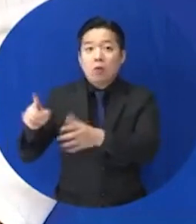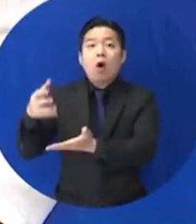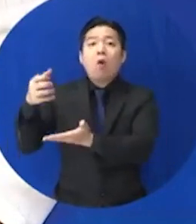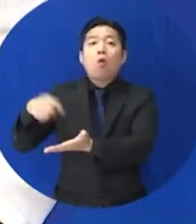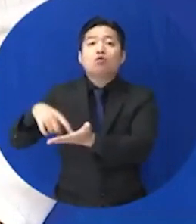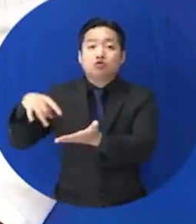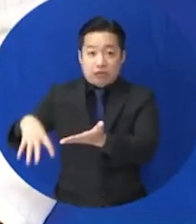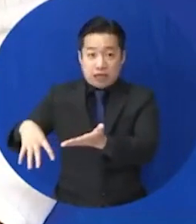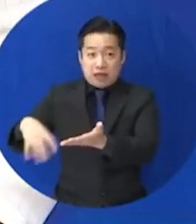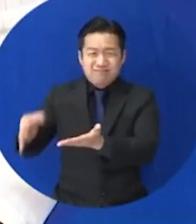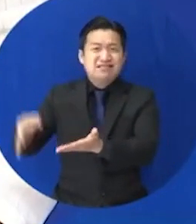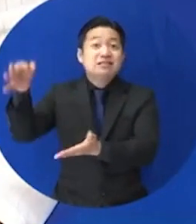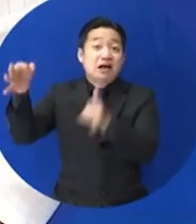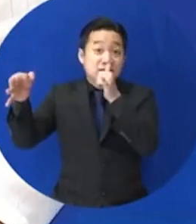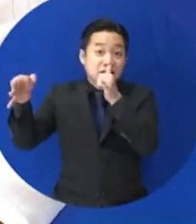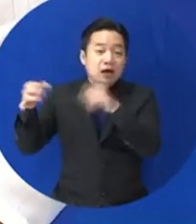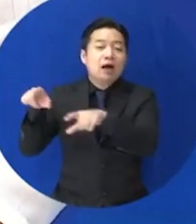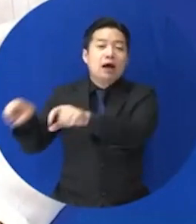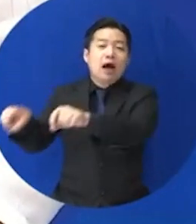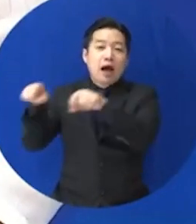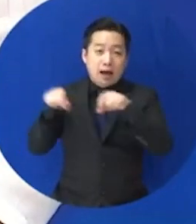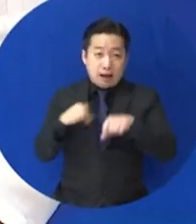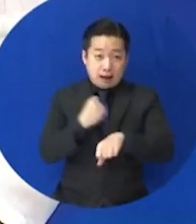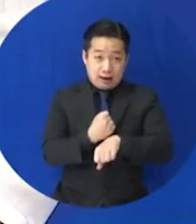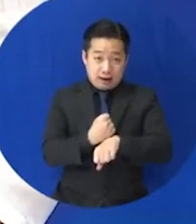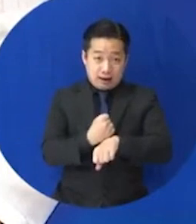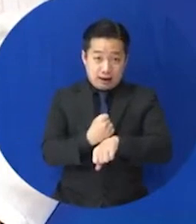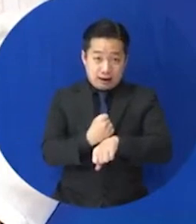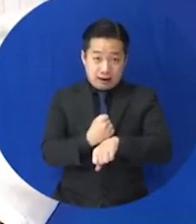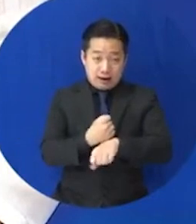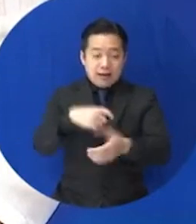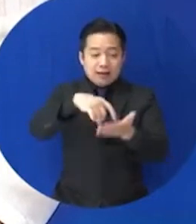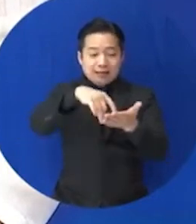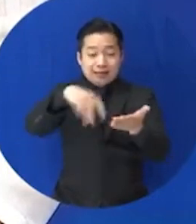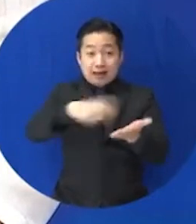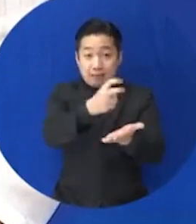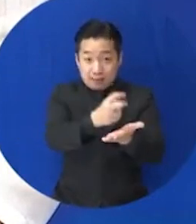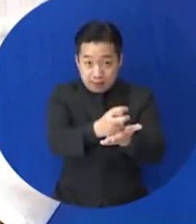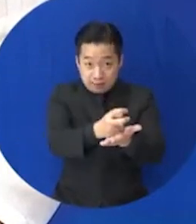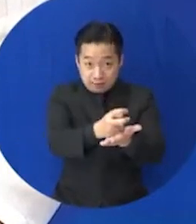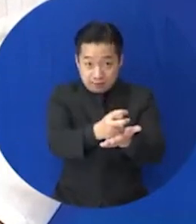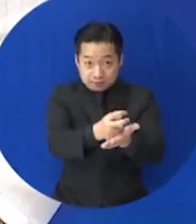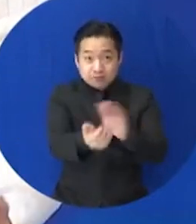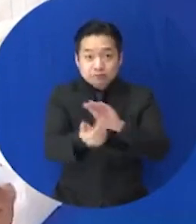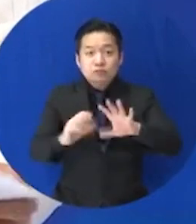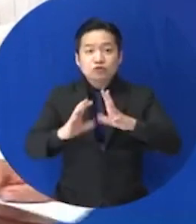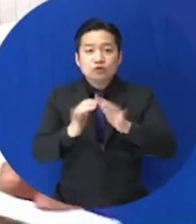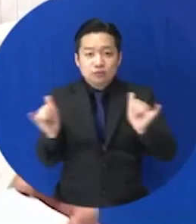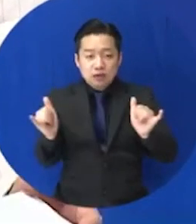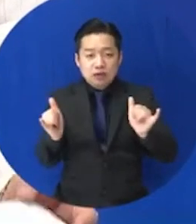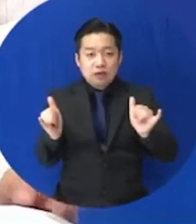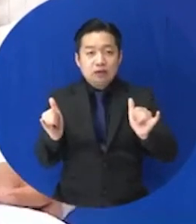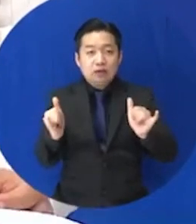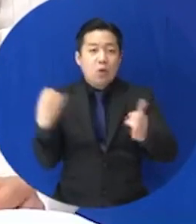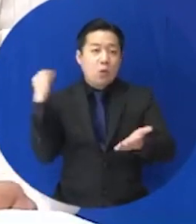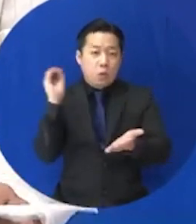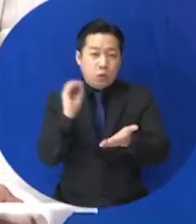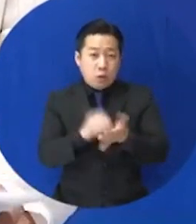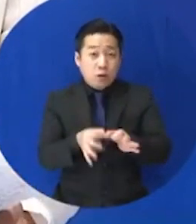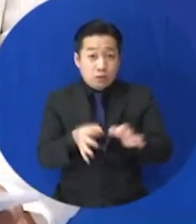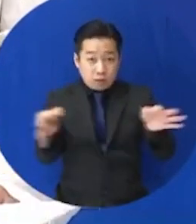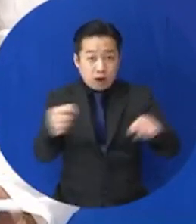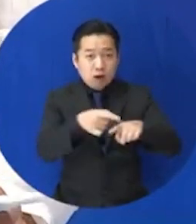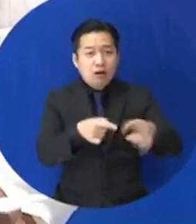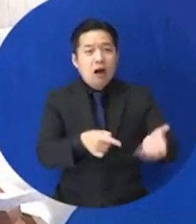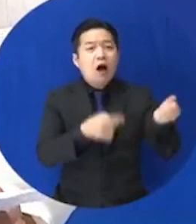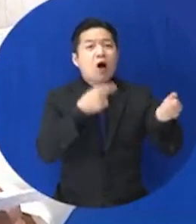과감하게 이제 부과해서 다만 이제 조세 저항이 있으니까 그걸 전액 국민들에게 공평히 배분하면 이제 토지 없는 사람이